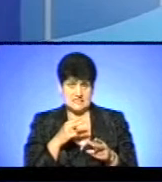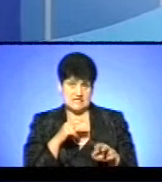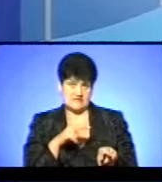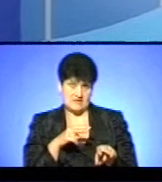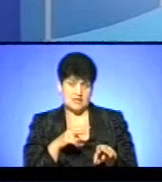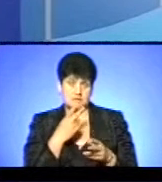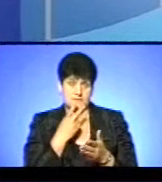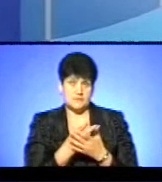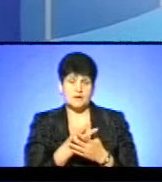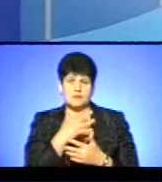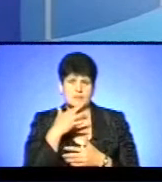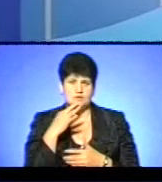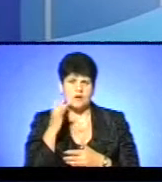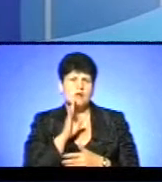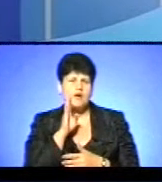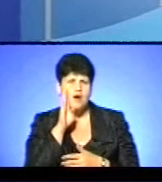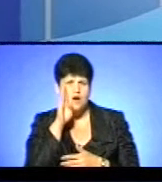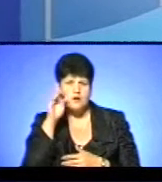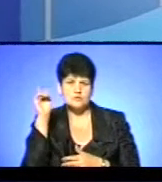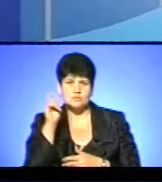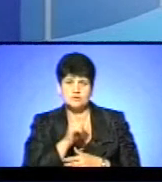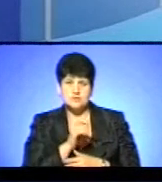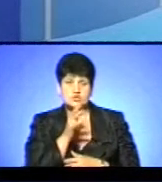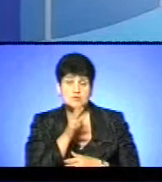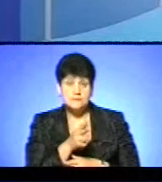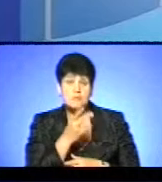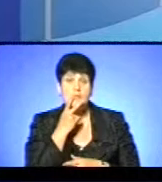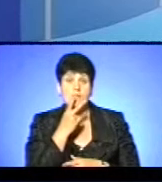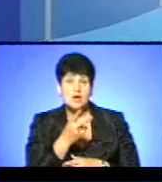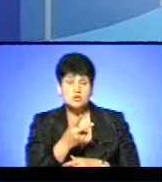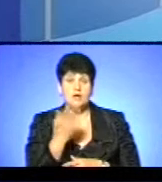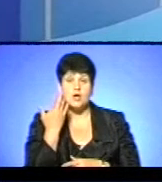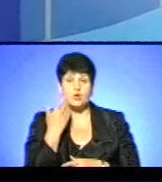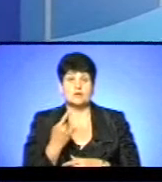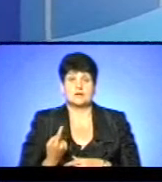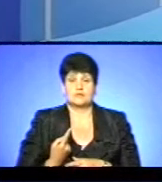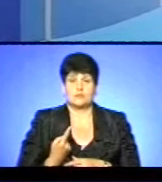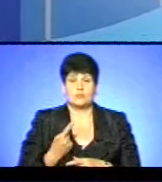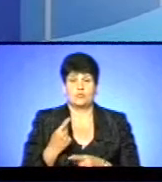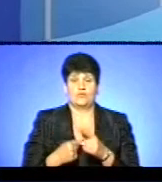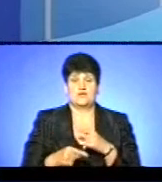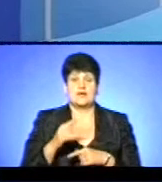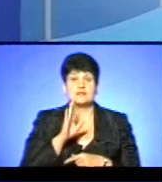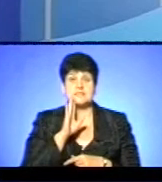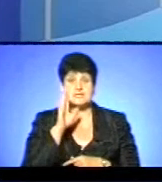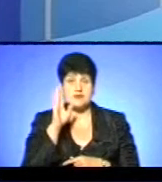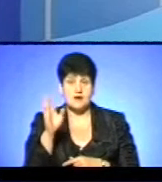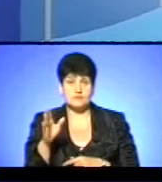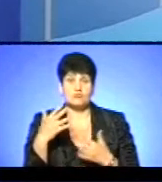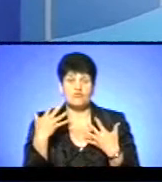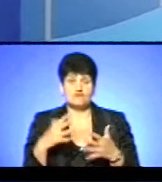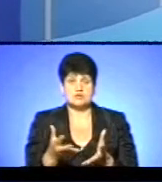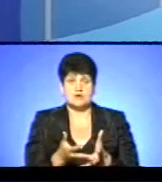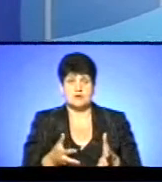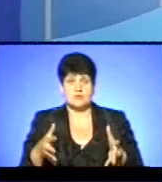вони приїжджали там в ранішній час минулими роками, бачили, коли єгеря поверталися зранку, тільки сіріло, з